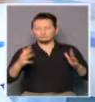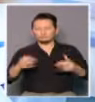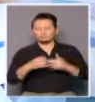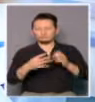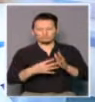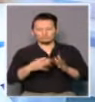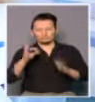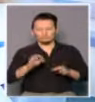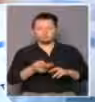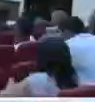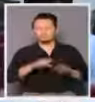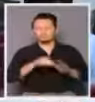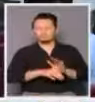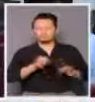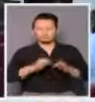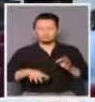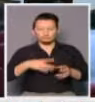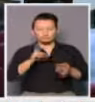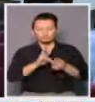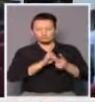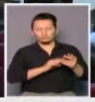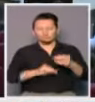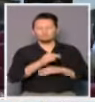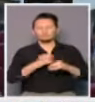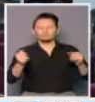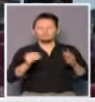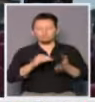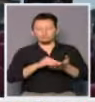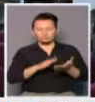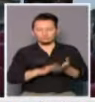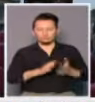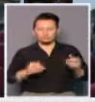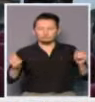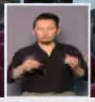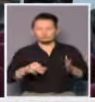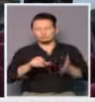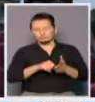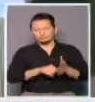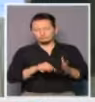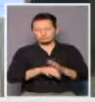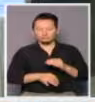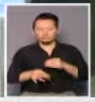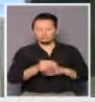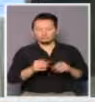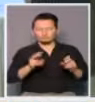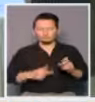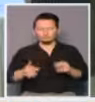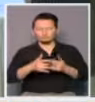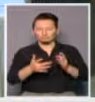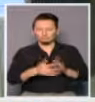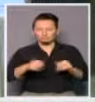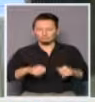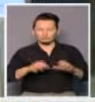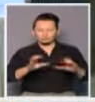Об этом было сказано на встрече с осужденными, состоящими на учете, которая была организована по инициативе прокуратуры АТРАУ, службы